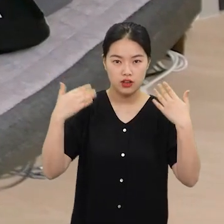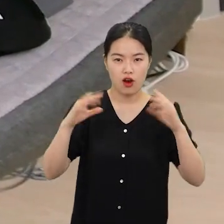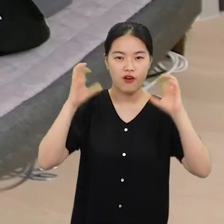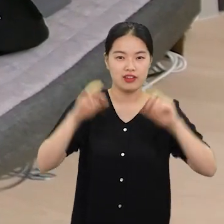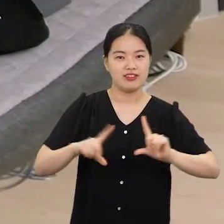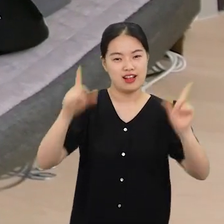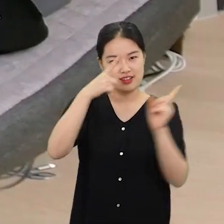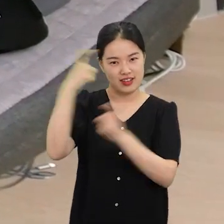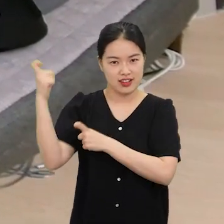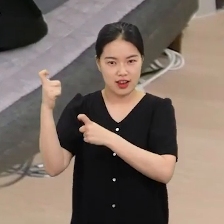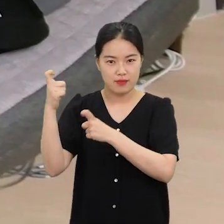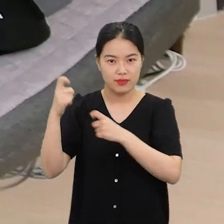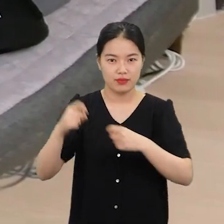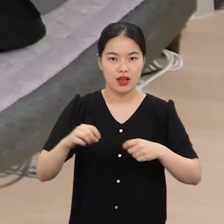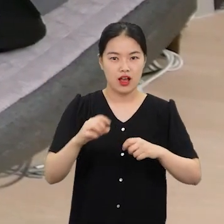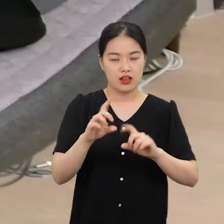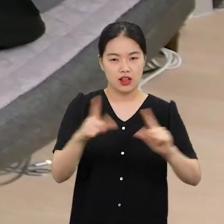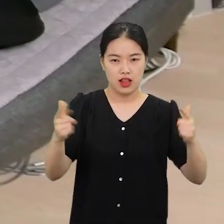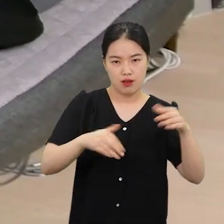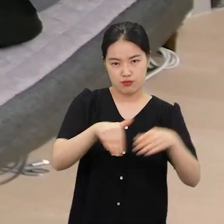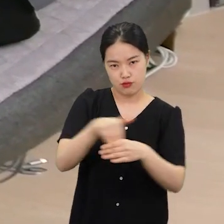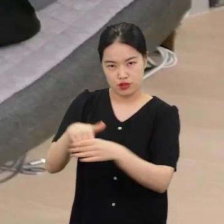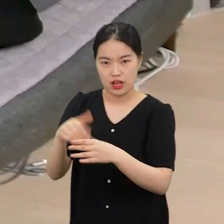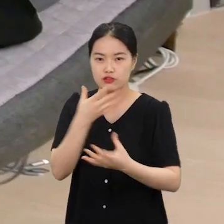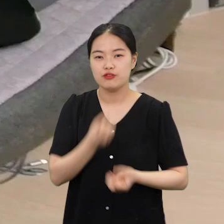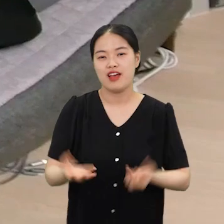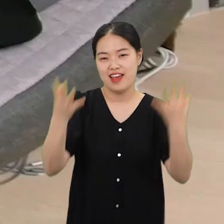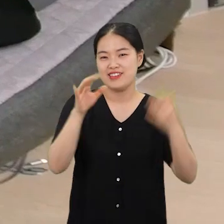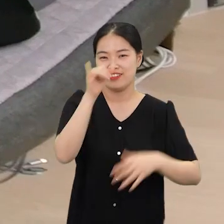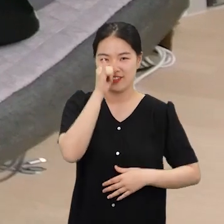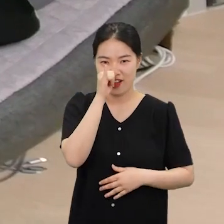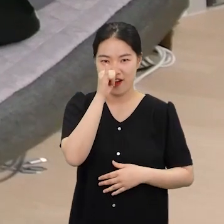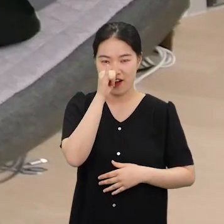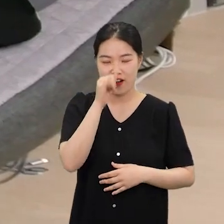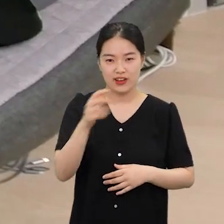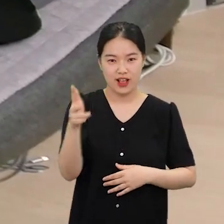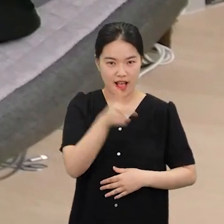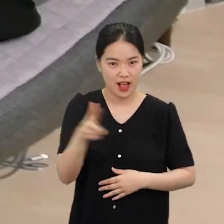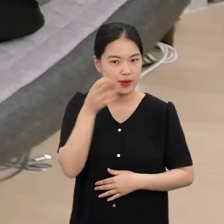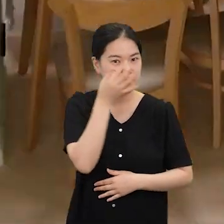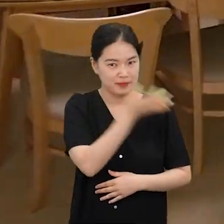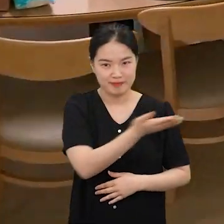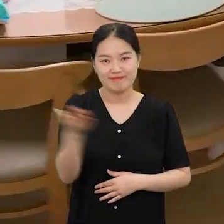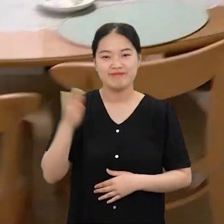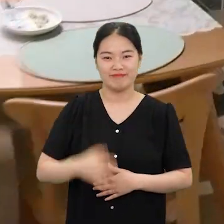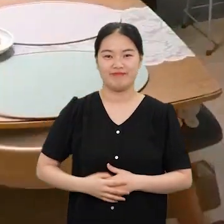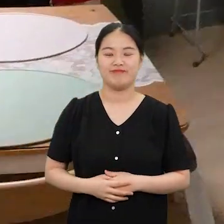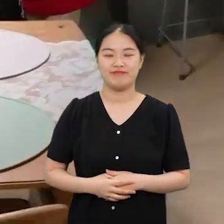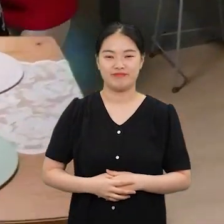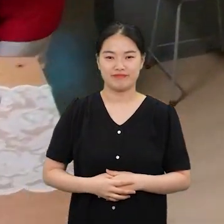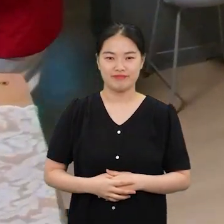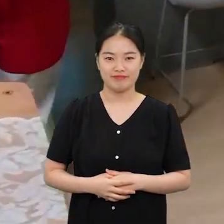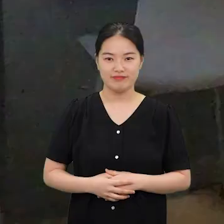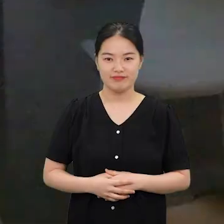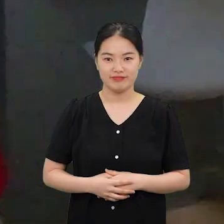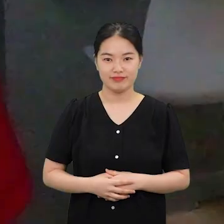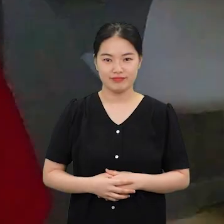기념 다문화 축제가 있는데요. 오늘 그 현장을 촬영해 보도록 하겠습니다.